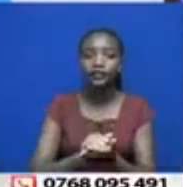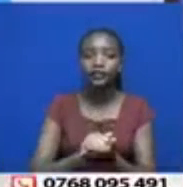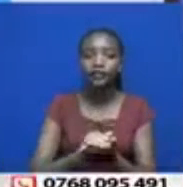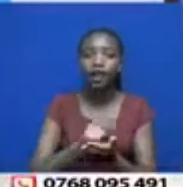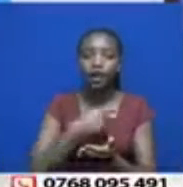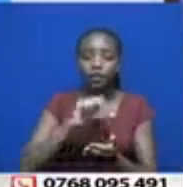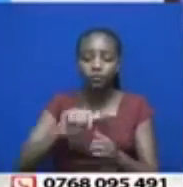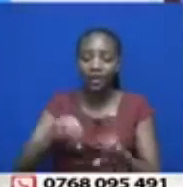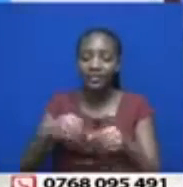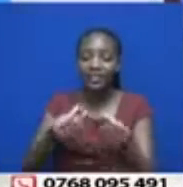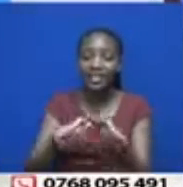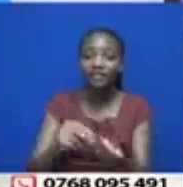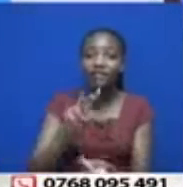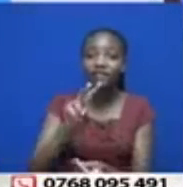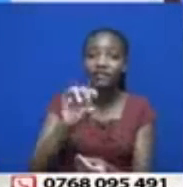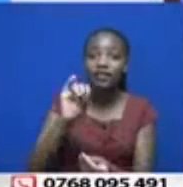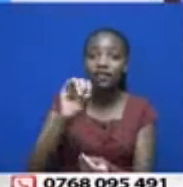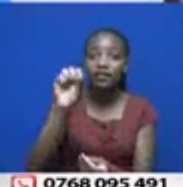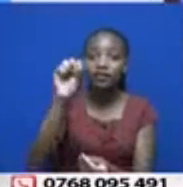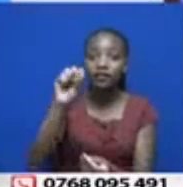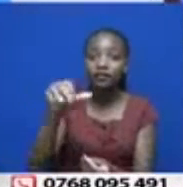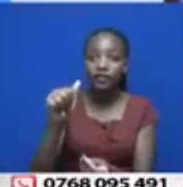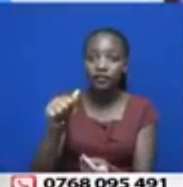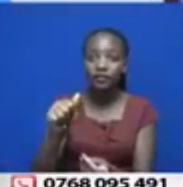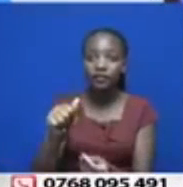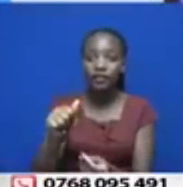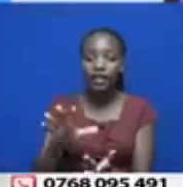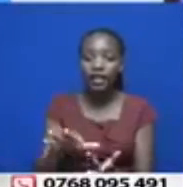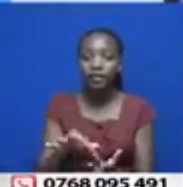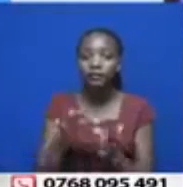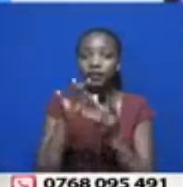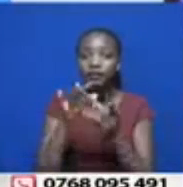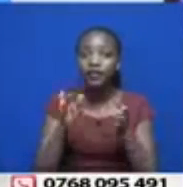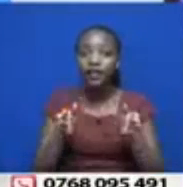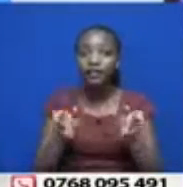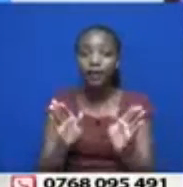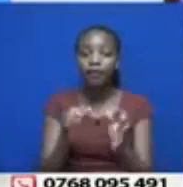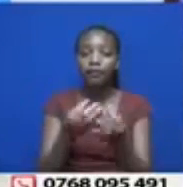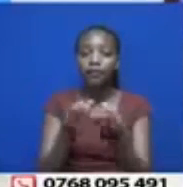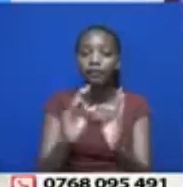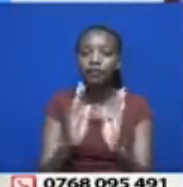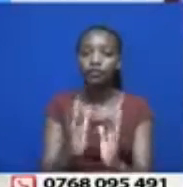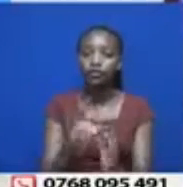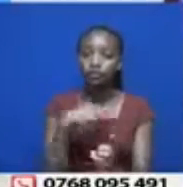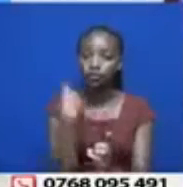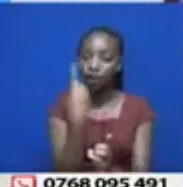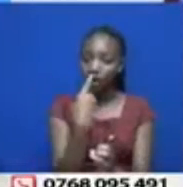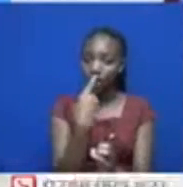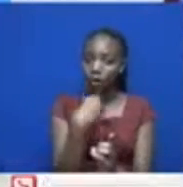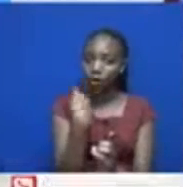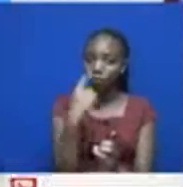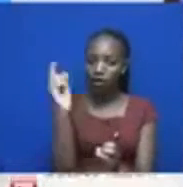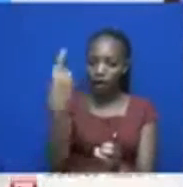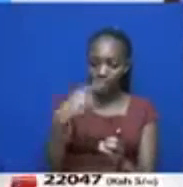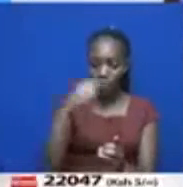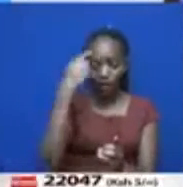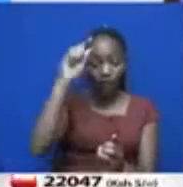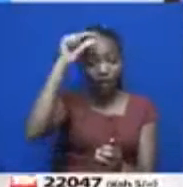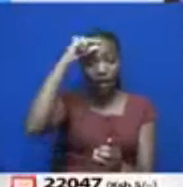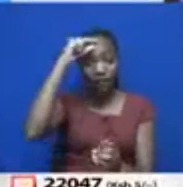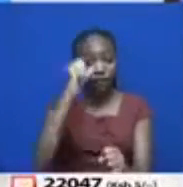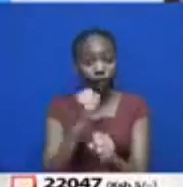arrival, particularly our public officials who come here for government business, we also